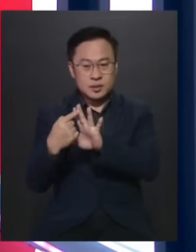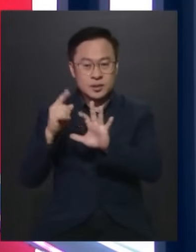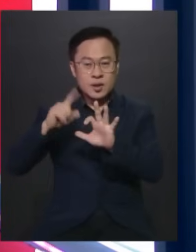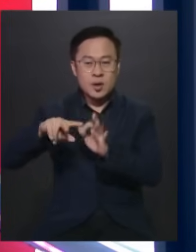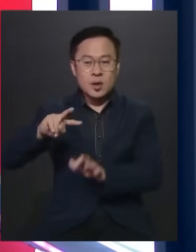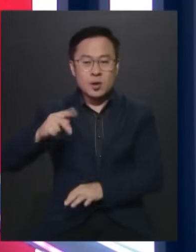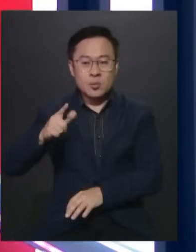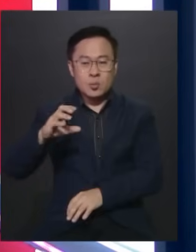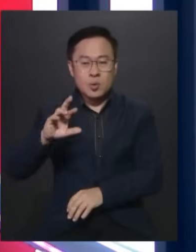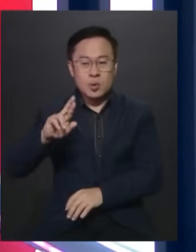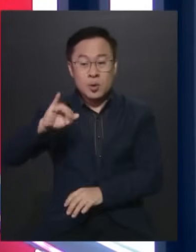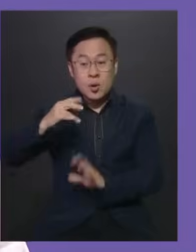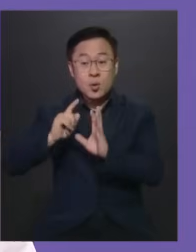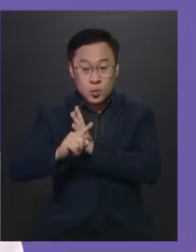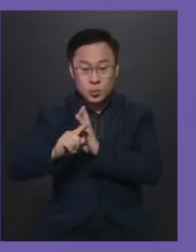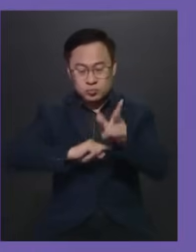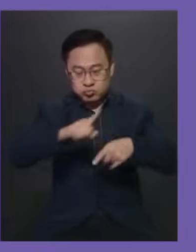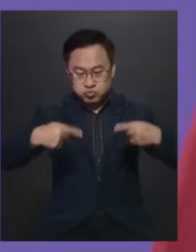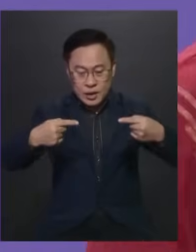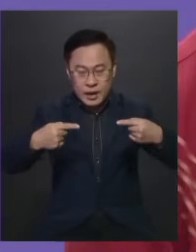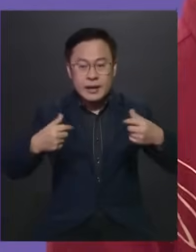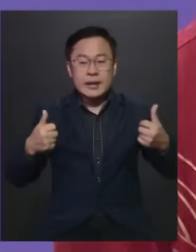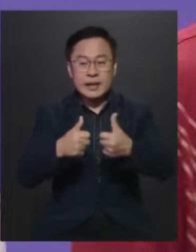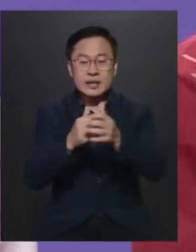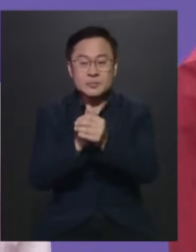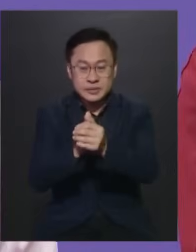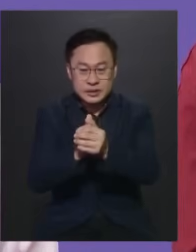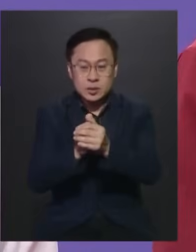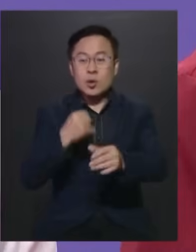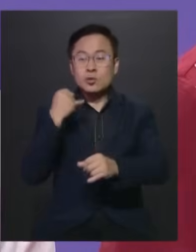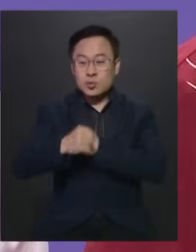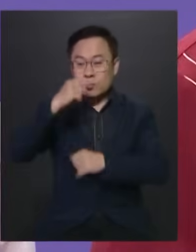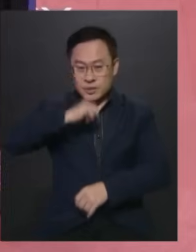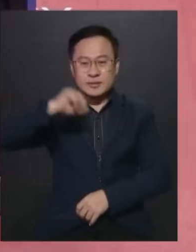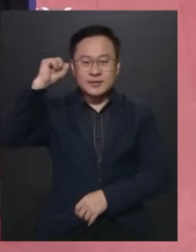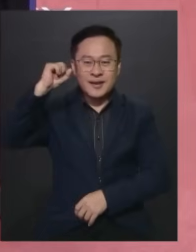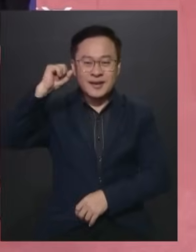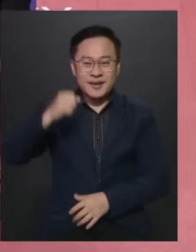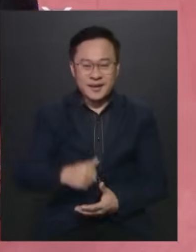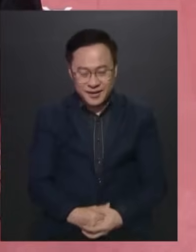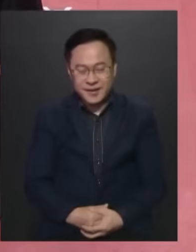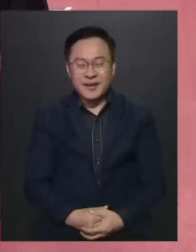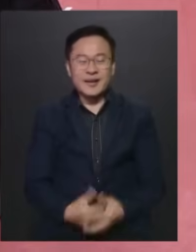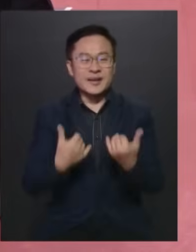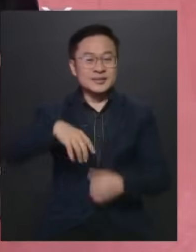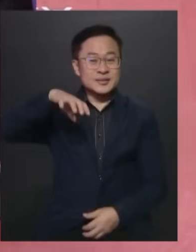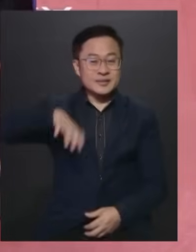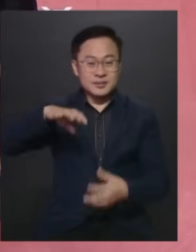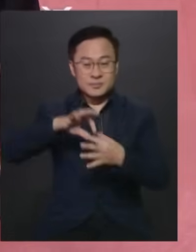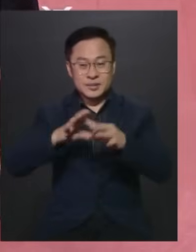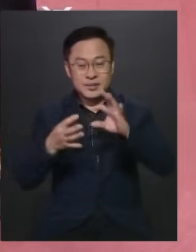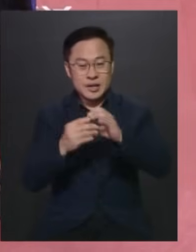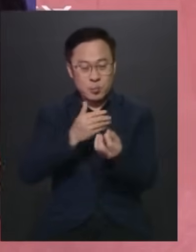ตามความคาดหมายครับแต่เริ่มเป็นที่การแข่งขันเบเทนนิที่กงสู้คล SP Park